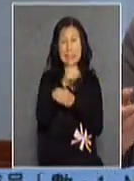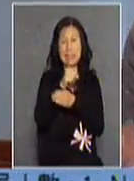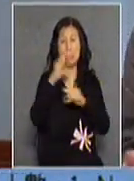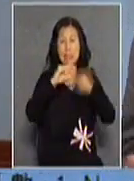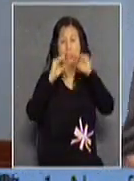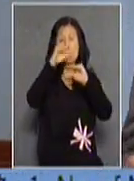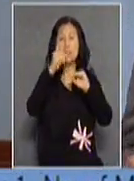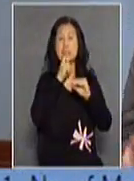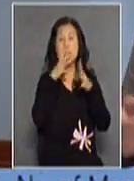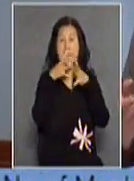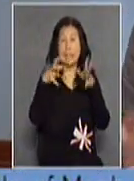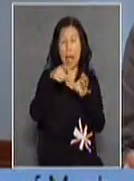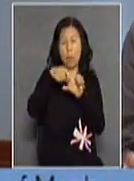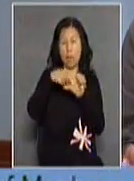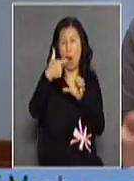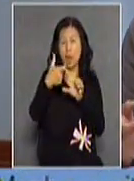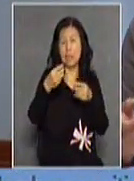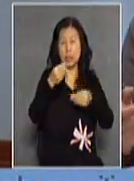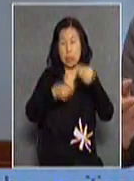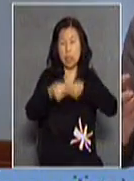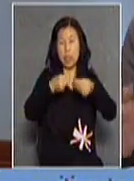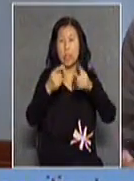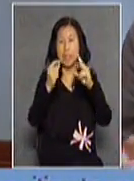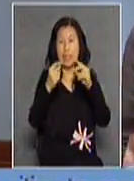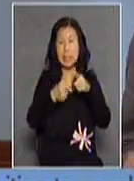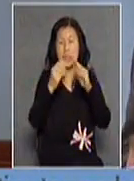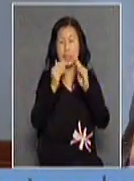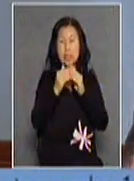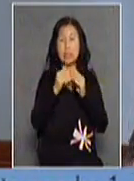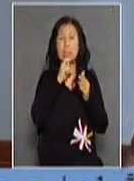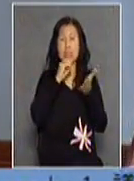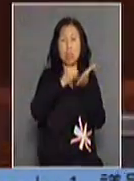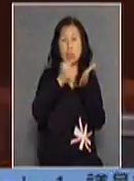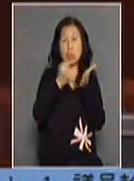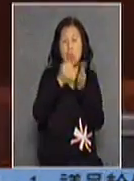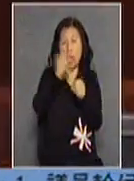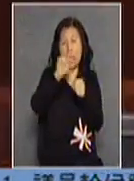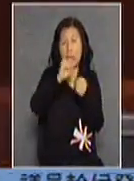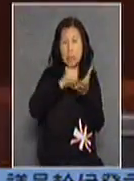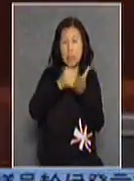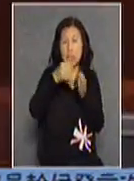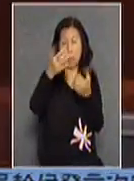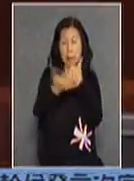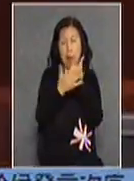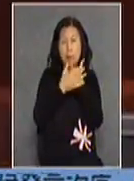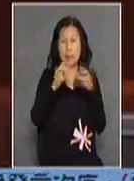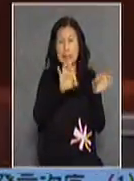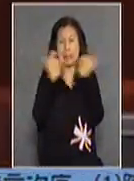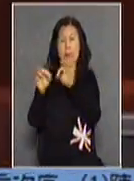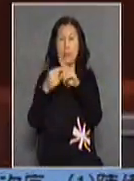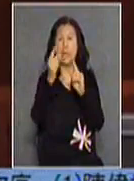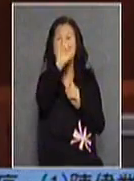嘅大富翁，係要俾呢一個累進嘅利得税攞翻啲錢翻嚟救人，咁點搞啊？